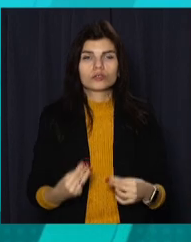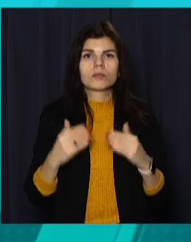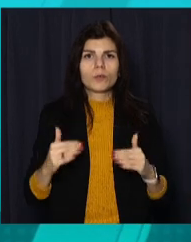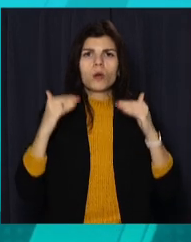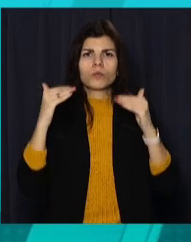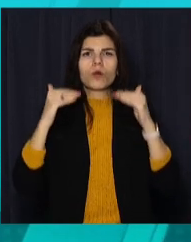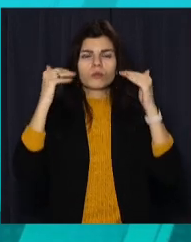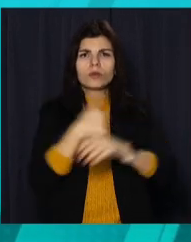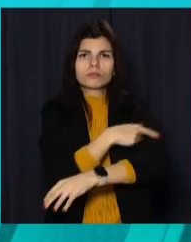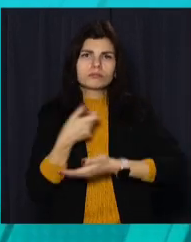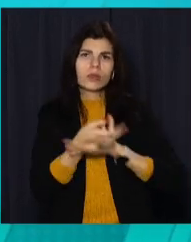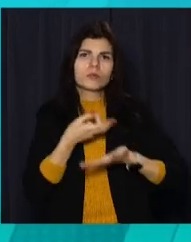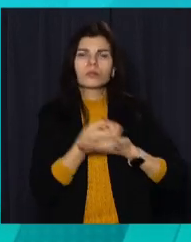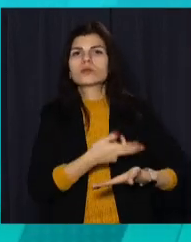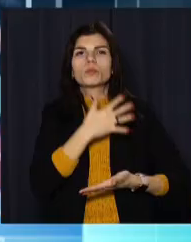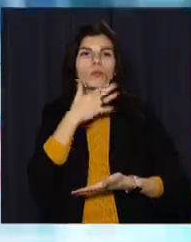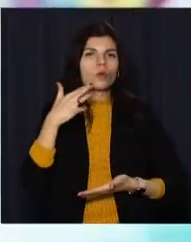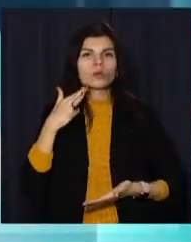число ушпиталених.